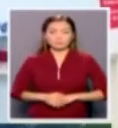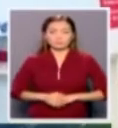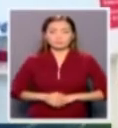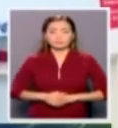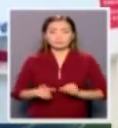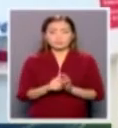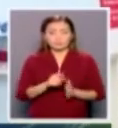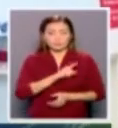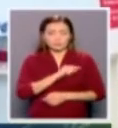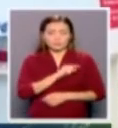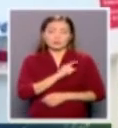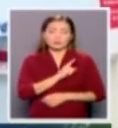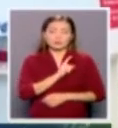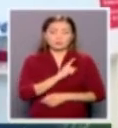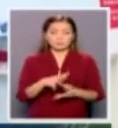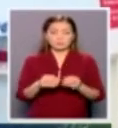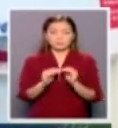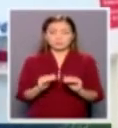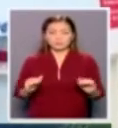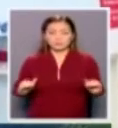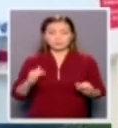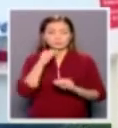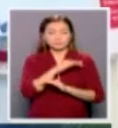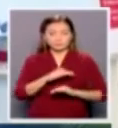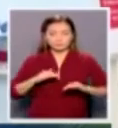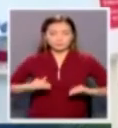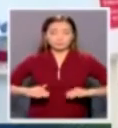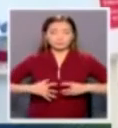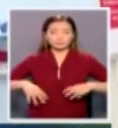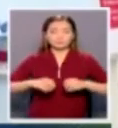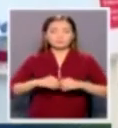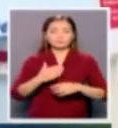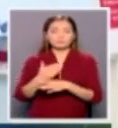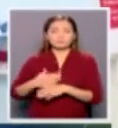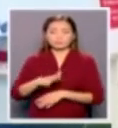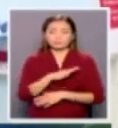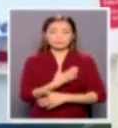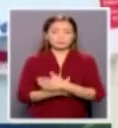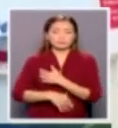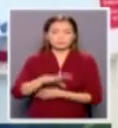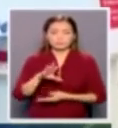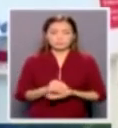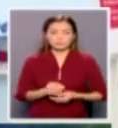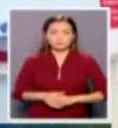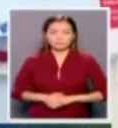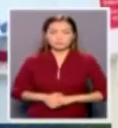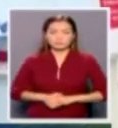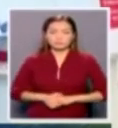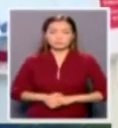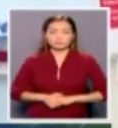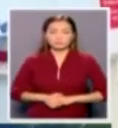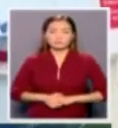пенсионерам, одиноким семьям, детям, многодетным семьям, детям-инвалидам. На самом деле